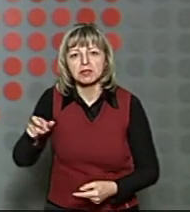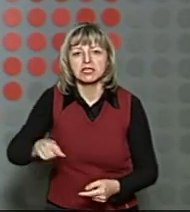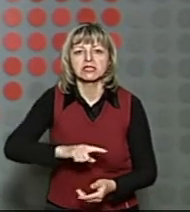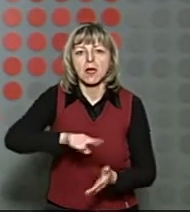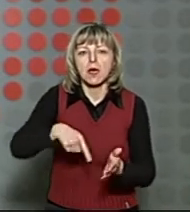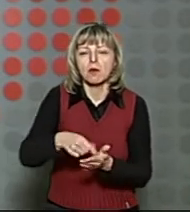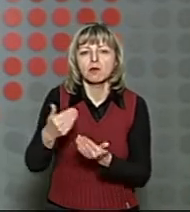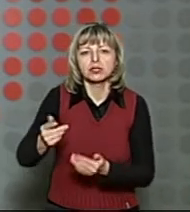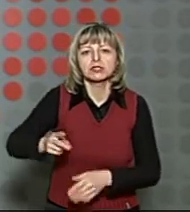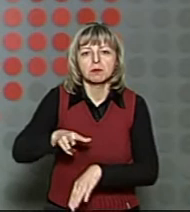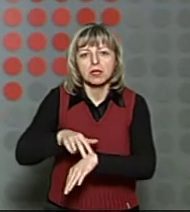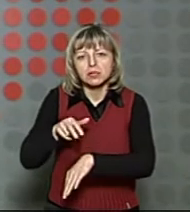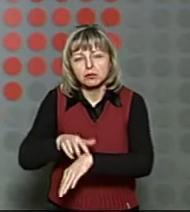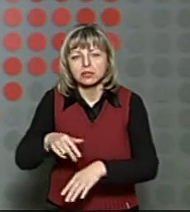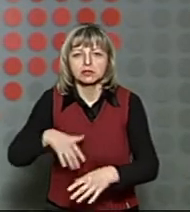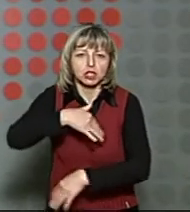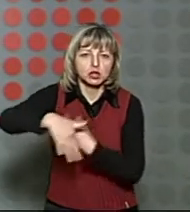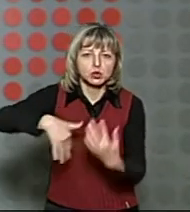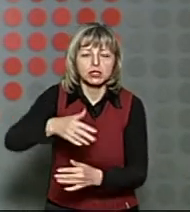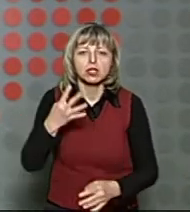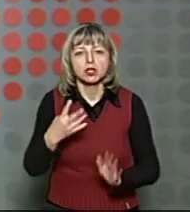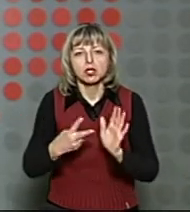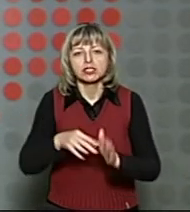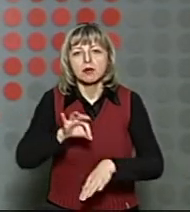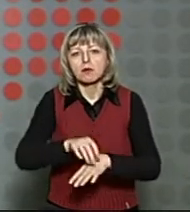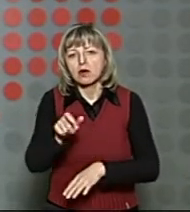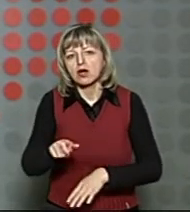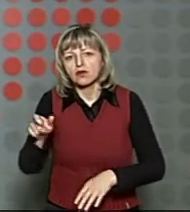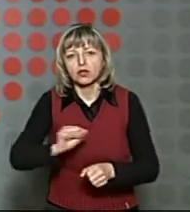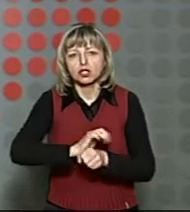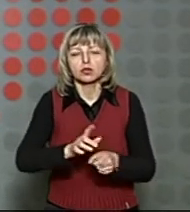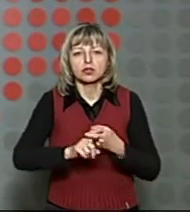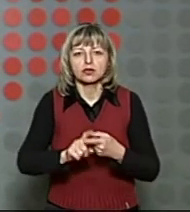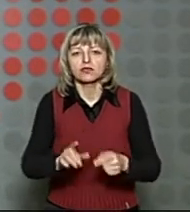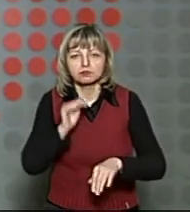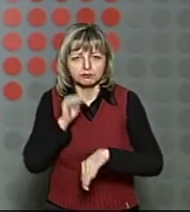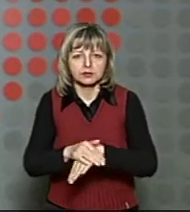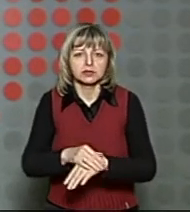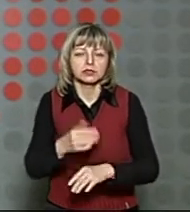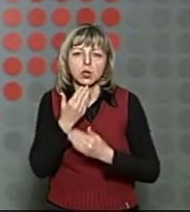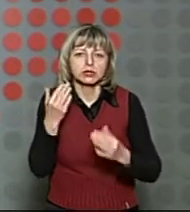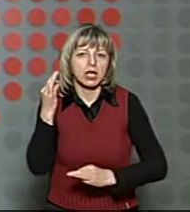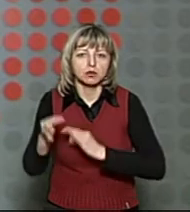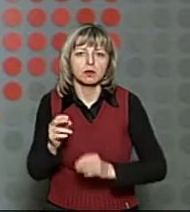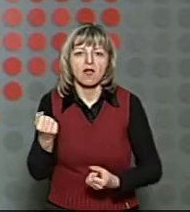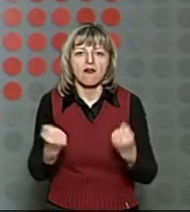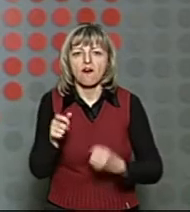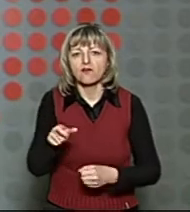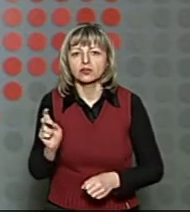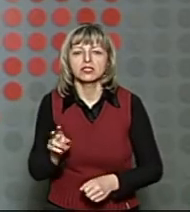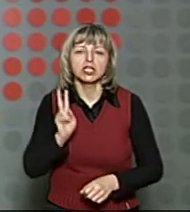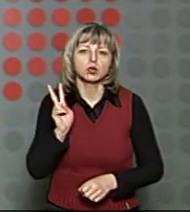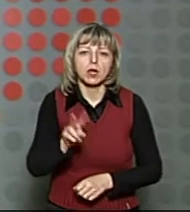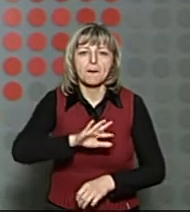муніципалами і поліцією – сутички. 47 хворих на коронавірус додалося на Волині за останню добу. Водії тролейбусів після